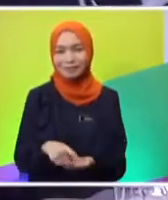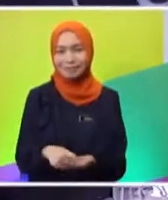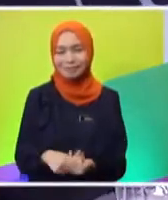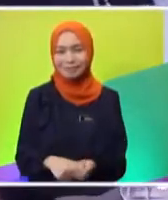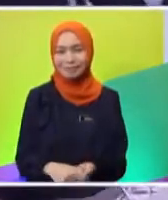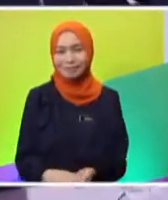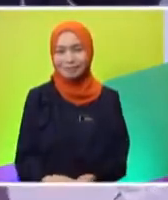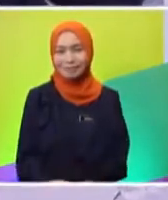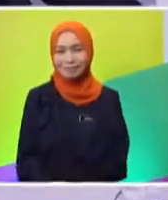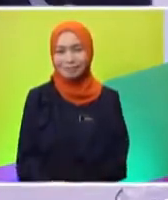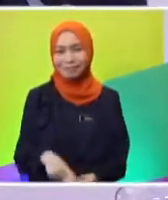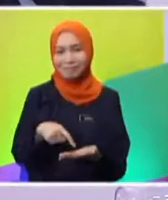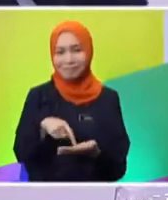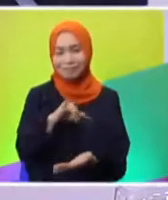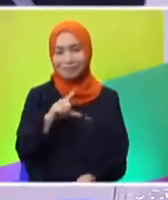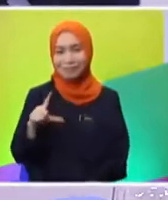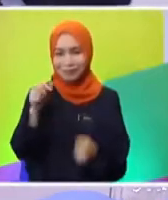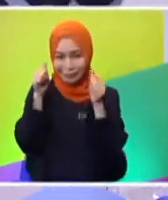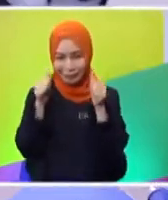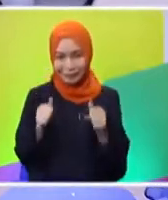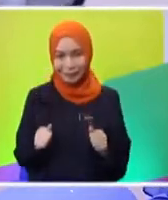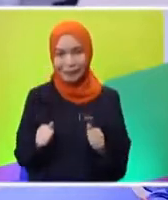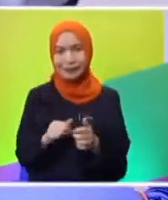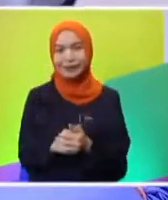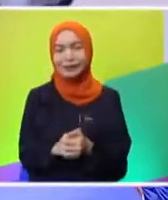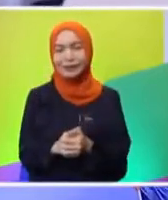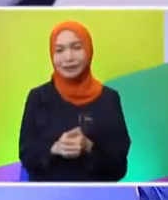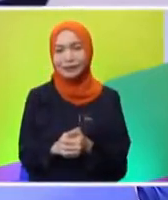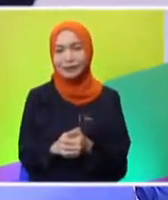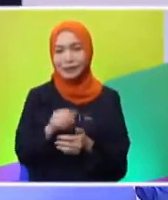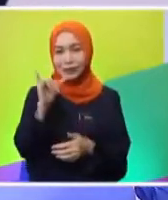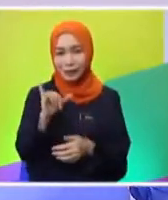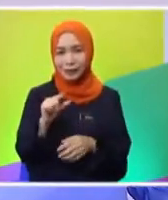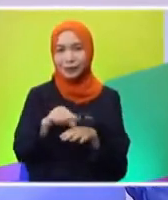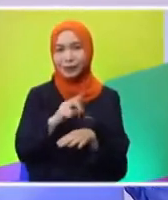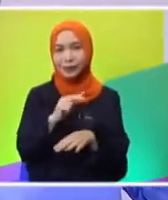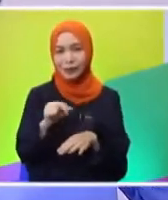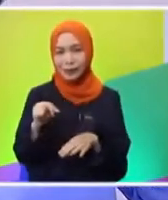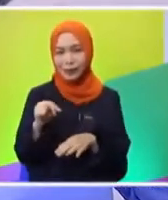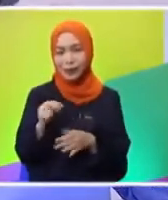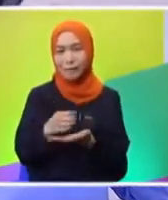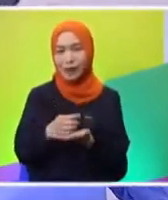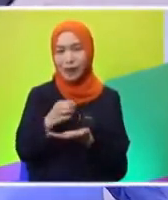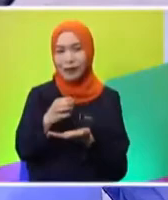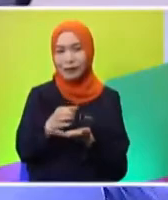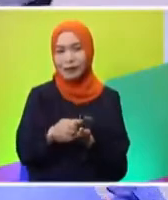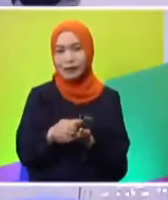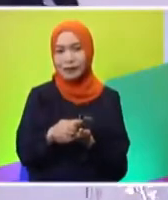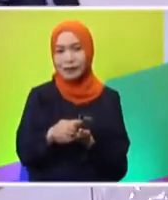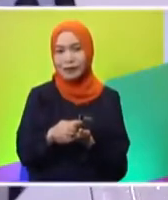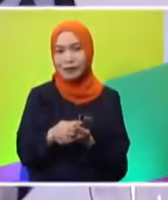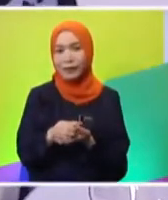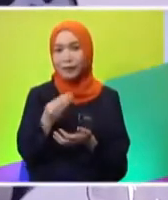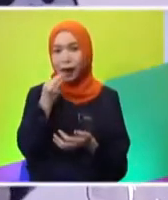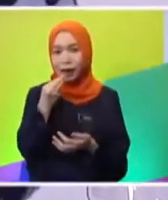trimuri Ah ini adalah Arca Aswan yang menggunakan bekas makanan sahabatnya bekas makanan itu